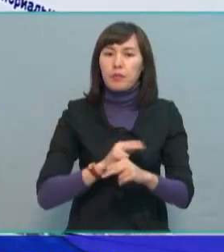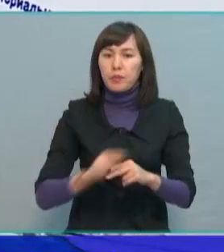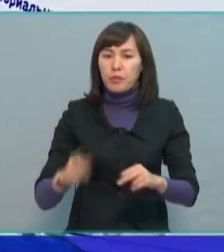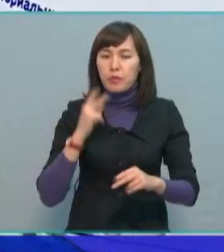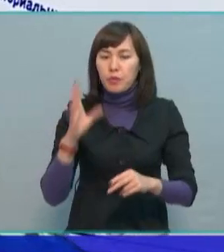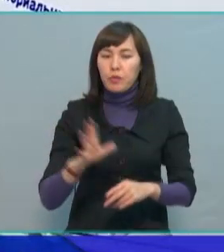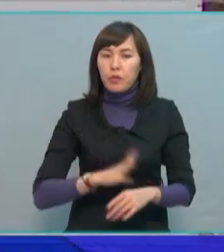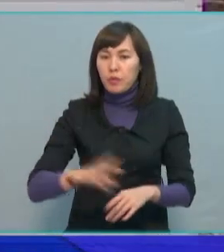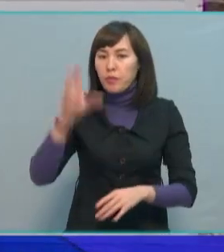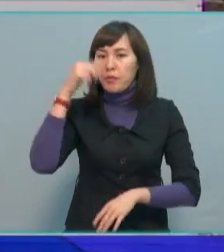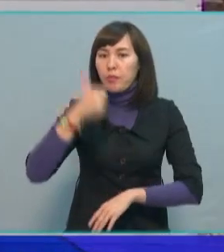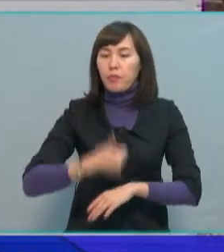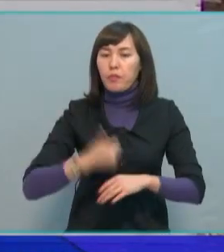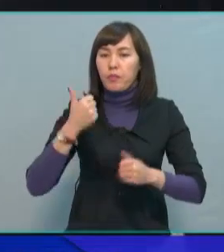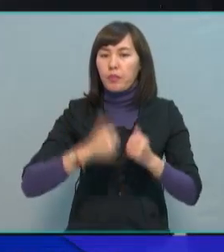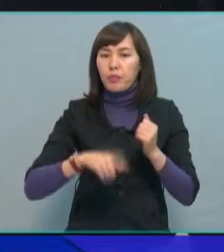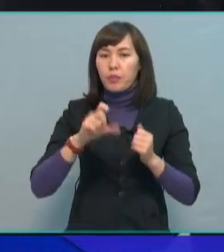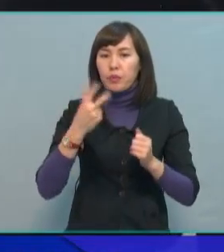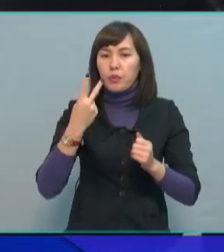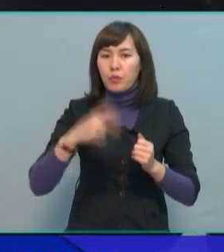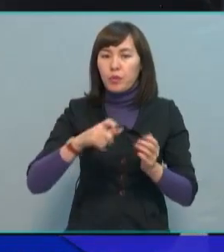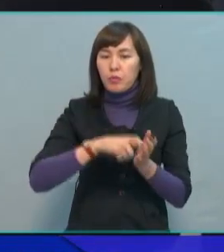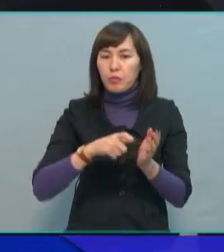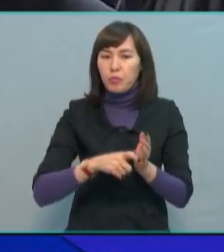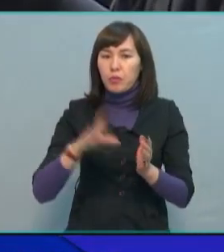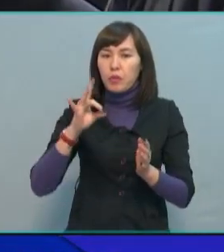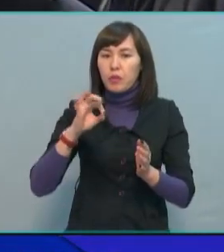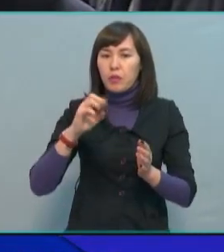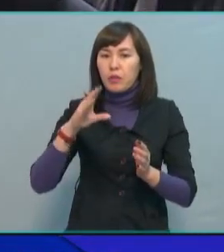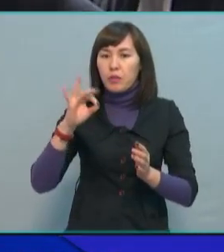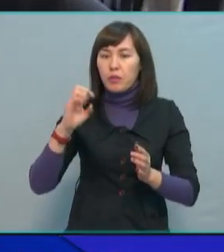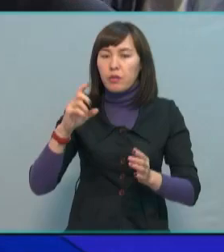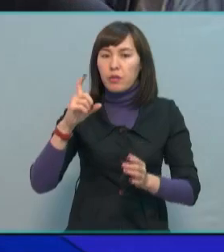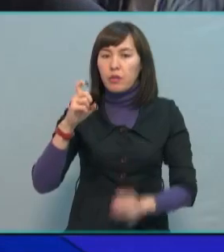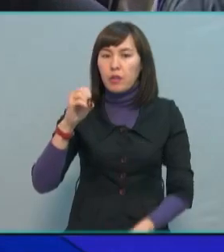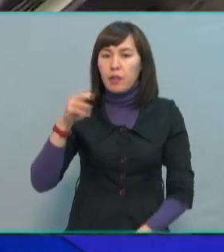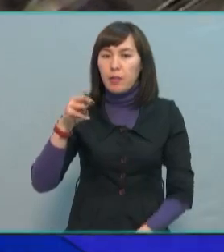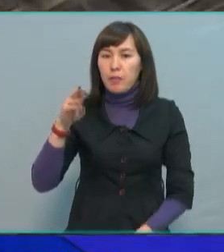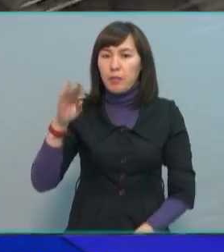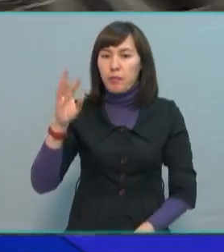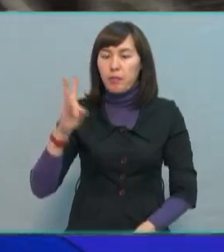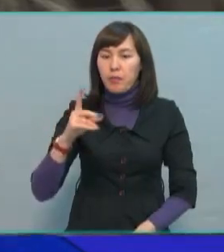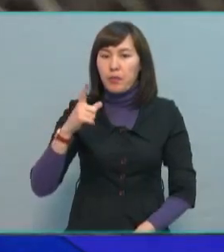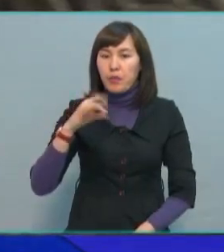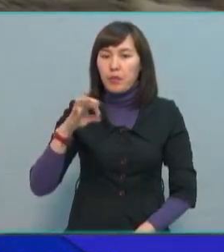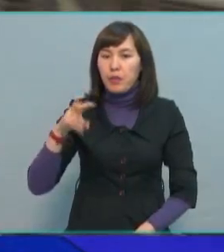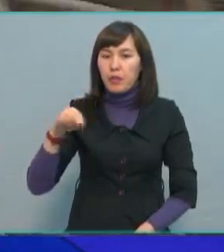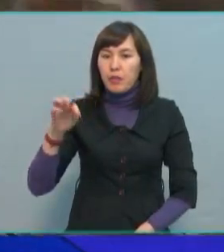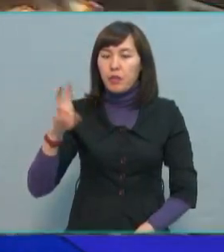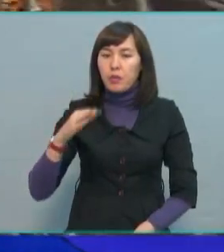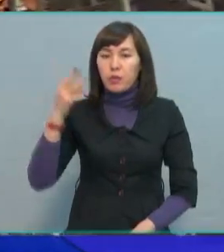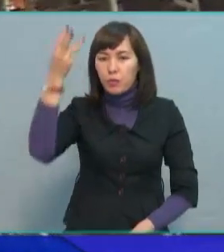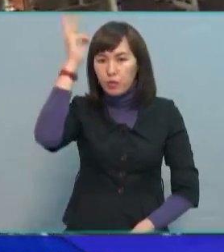барысын тексерді. Үкімет басшысы әрқайсысы 120 бөлмеден болатын Риксіз Түркістан және Хэмптон, Бай Хилтон қонақ үйлерінің сондай-ақ